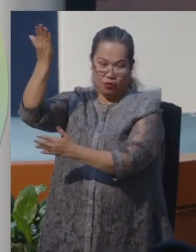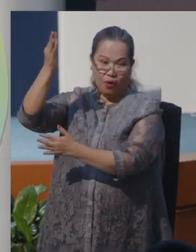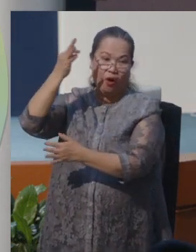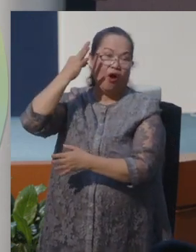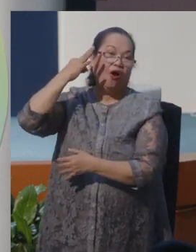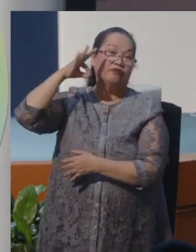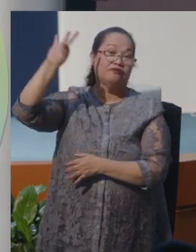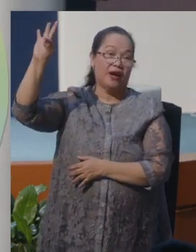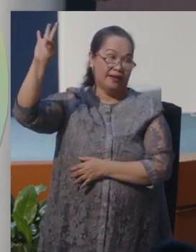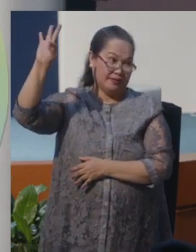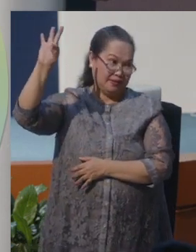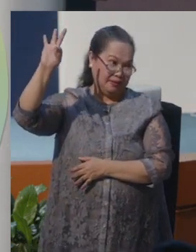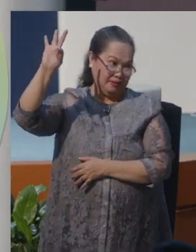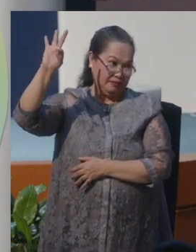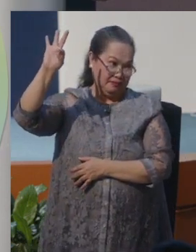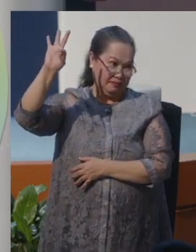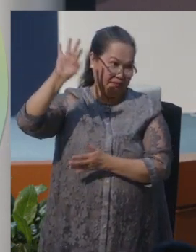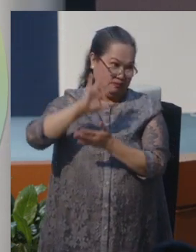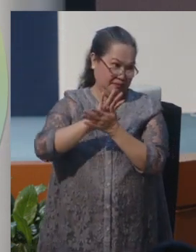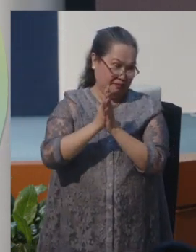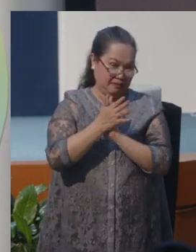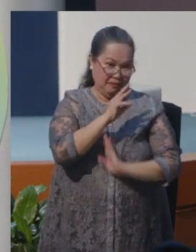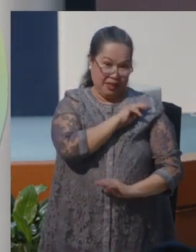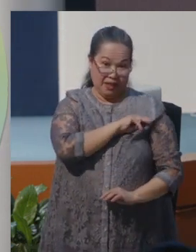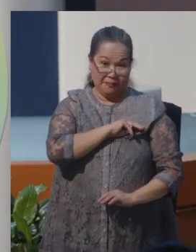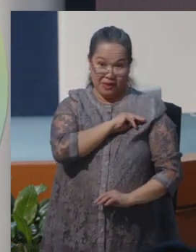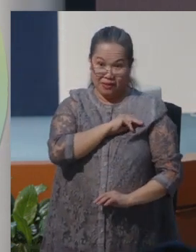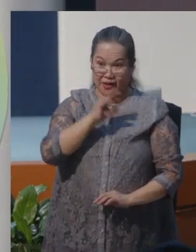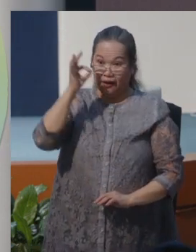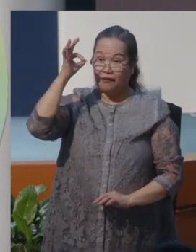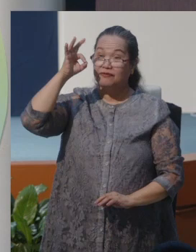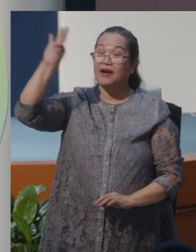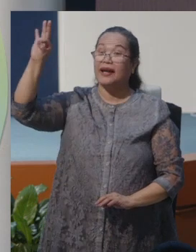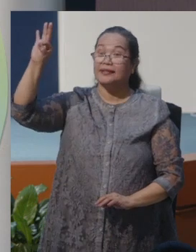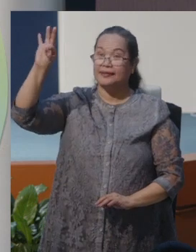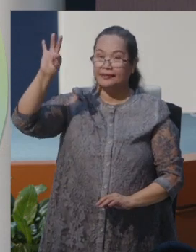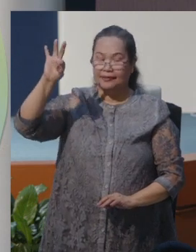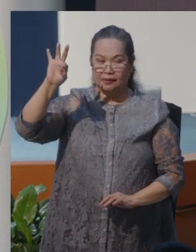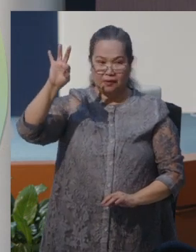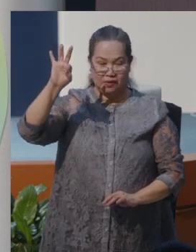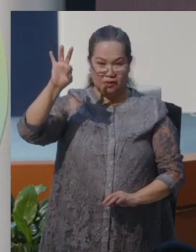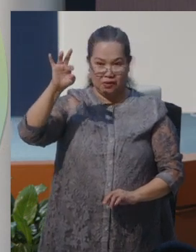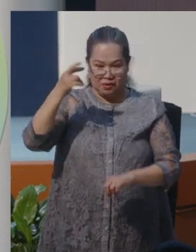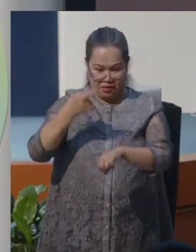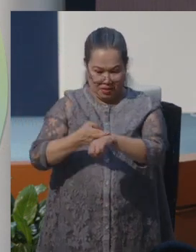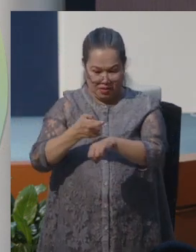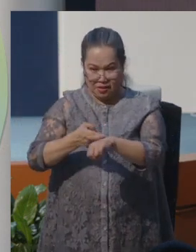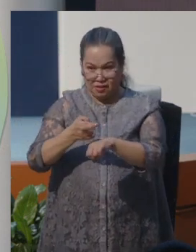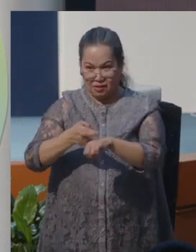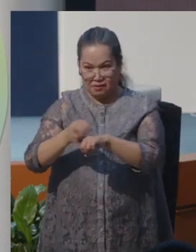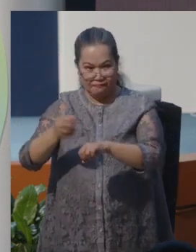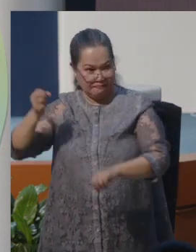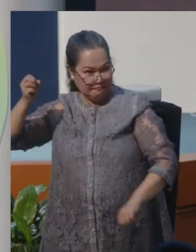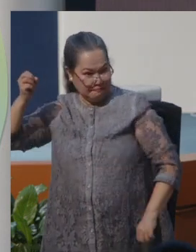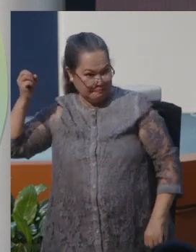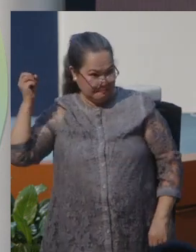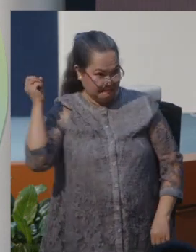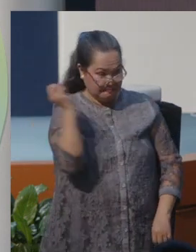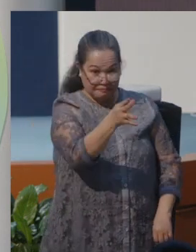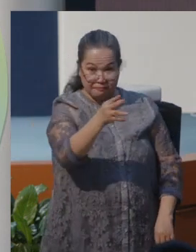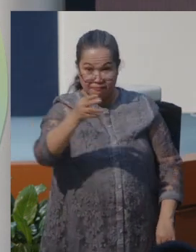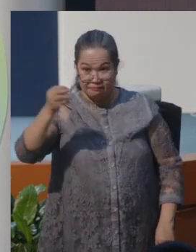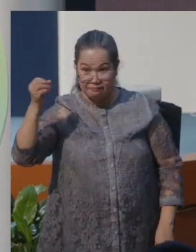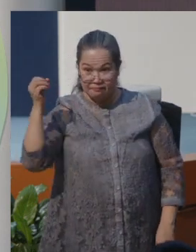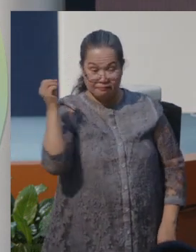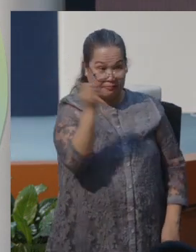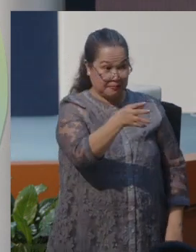At sa kanyang pagiging misyonero, siya ay stoned almost to the point of death. At nung